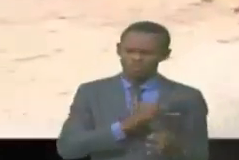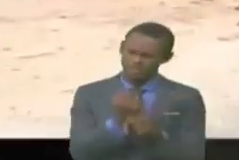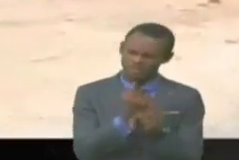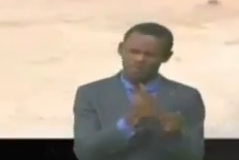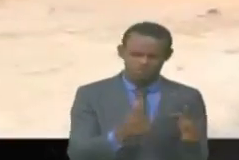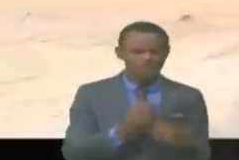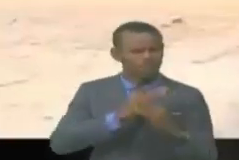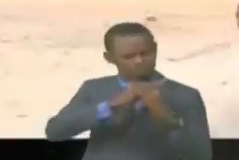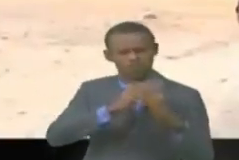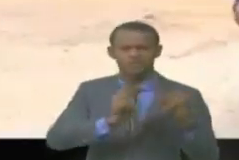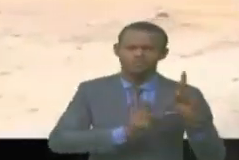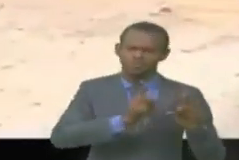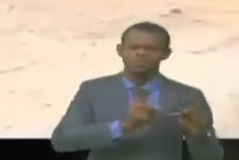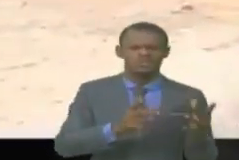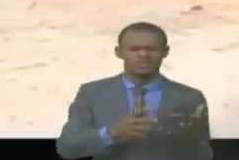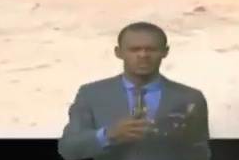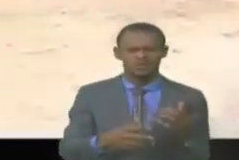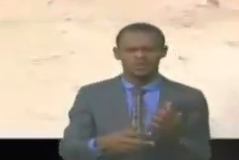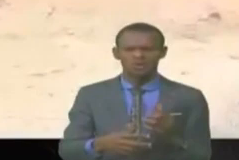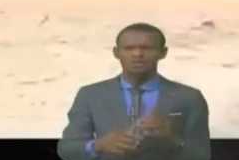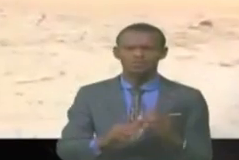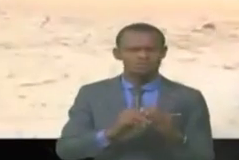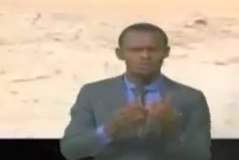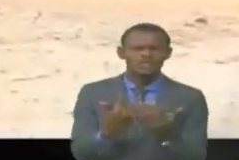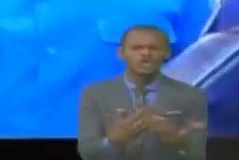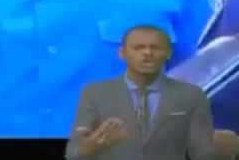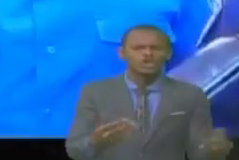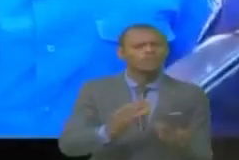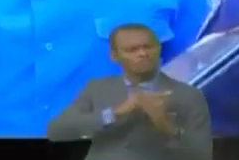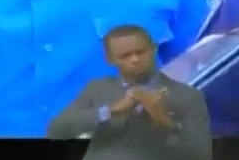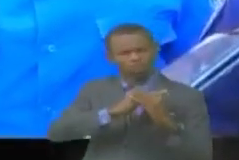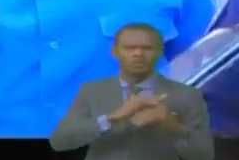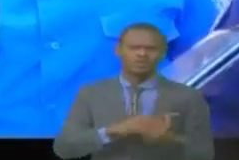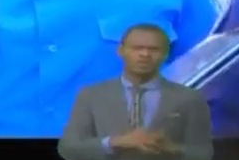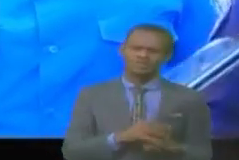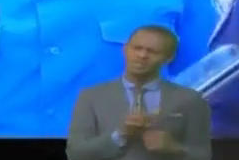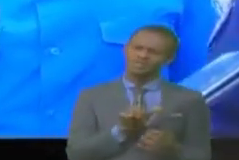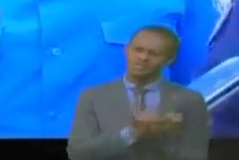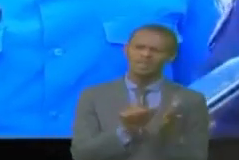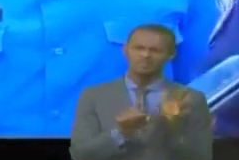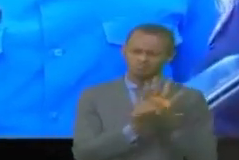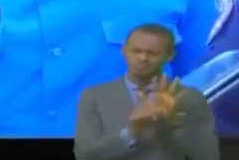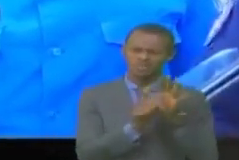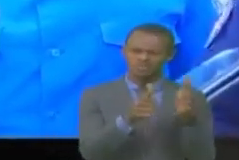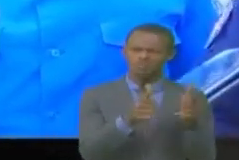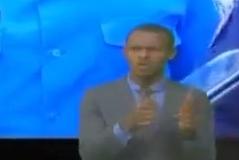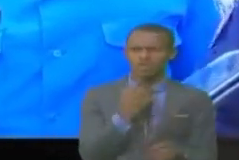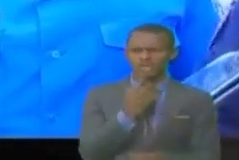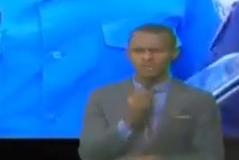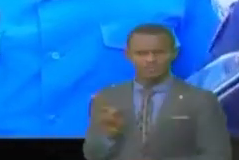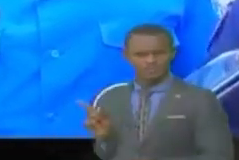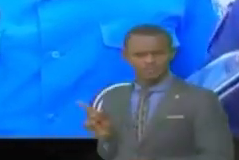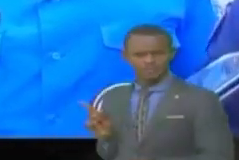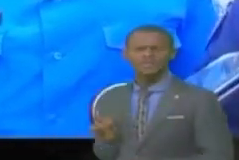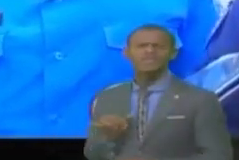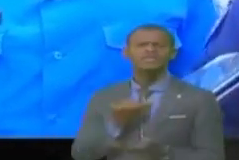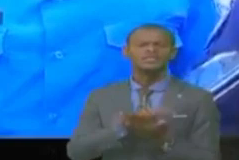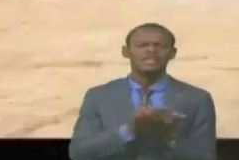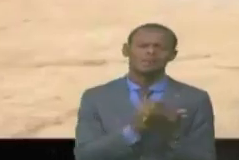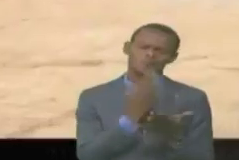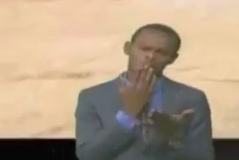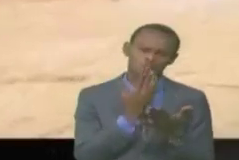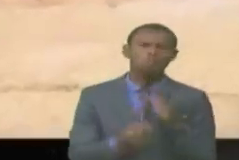bénéfice de la population. Mais c'est bon signe, ça veut dire qu'il y a sorte de symbiose entre la population et la police.